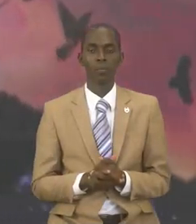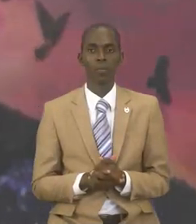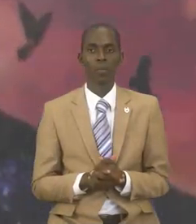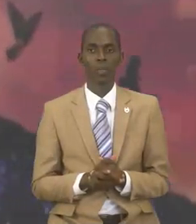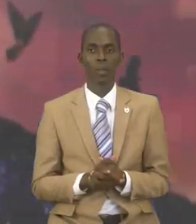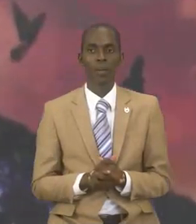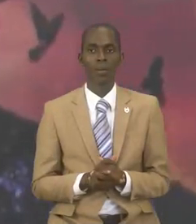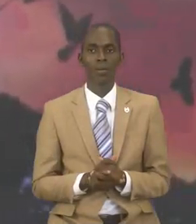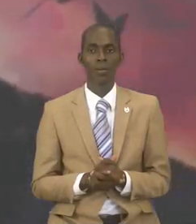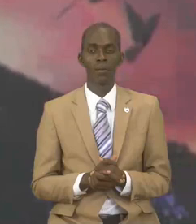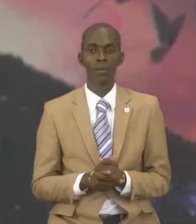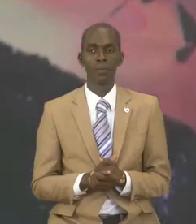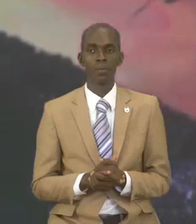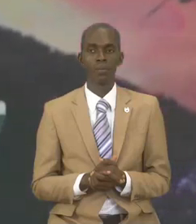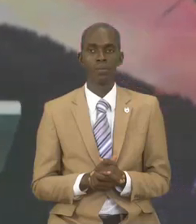Aujourd'hui, nous sommes venus